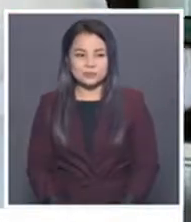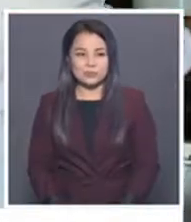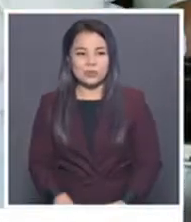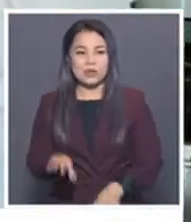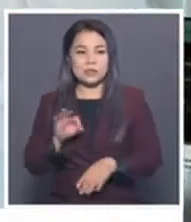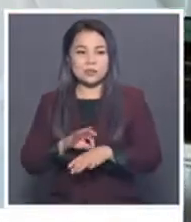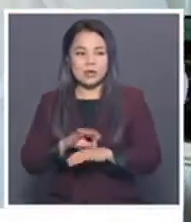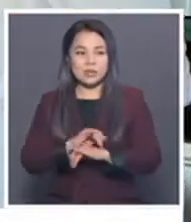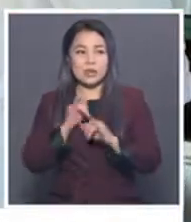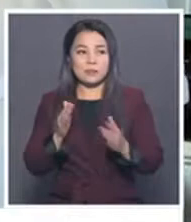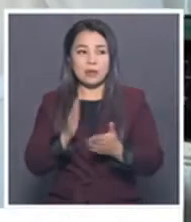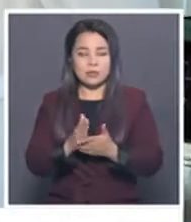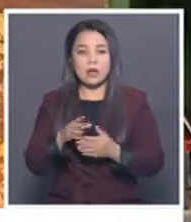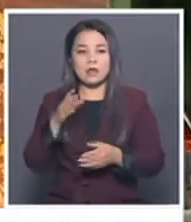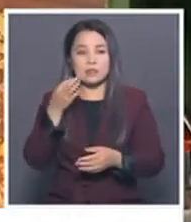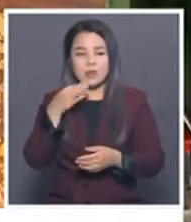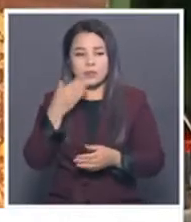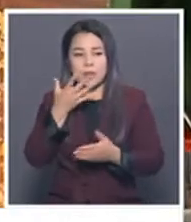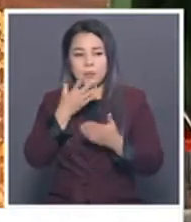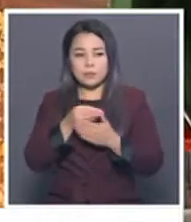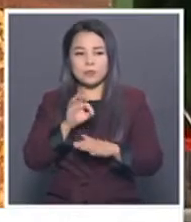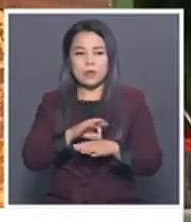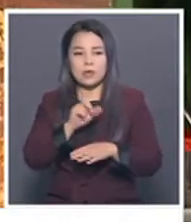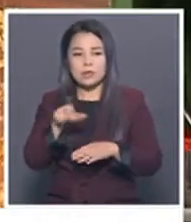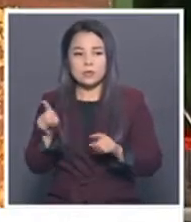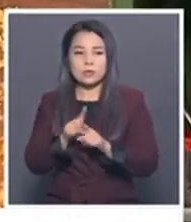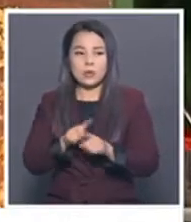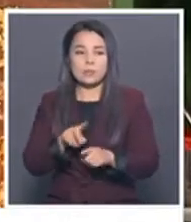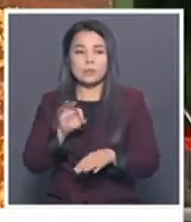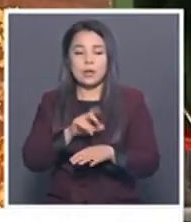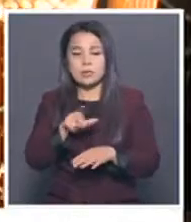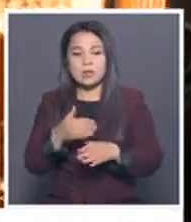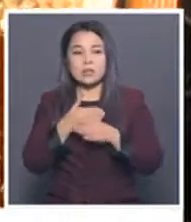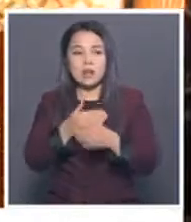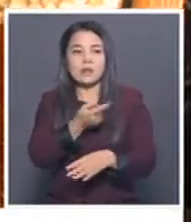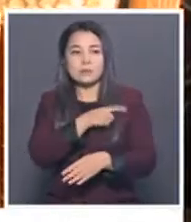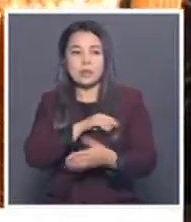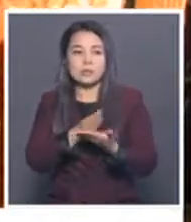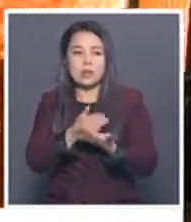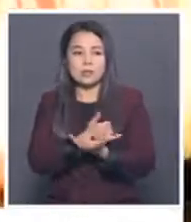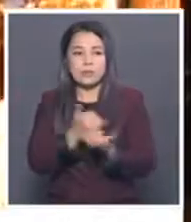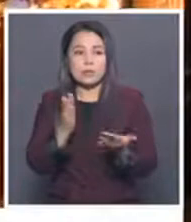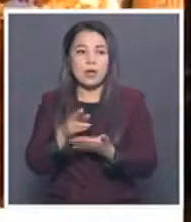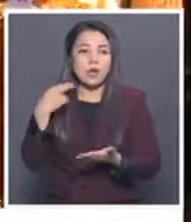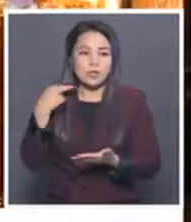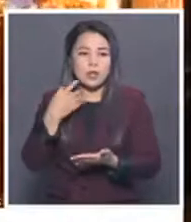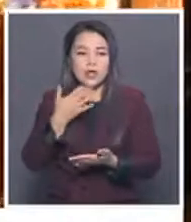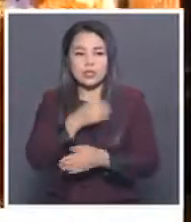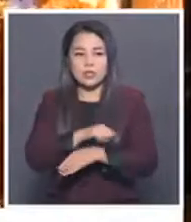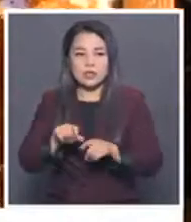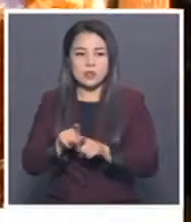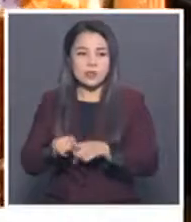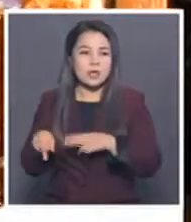Індет ұшық қала дертке дауа табиғи өнімді аурухана қызметкерлері мен науқастарға да жеткізіп берді. Ақтөбеліктерден бөлек оны шетелден де іздеп келетіндер